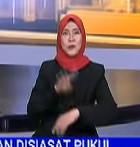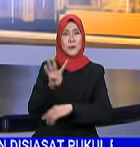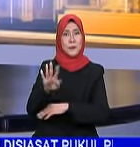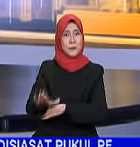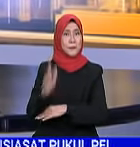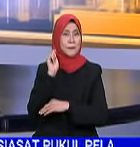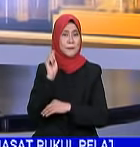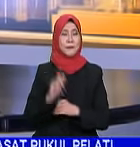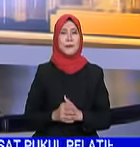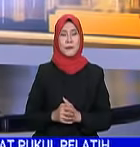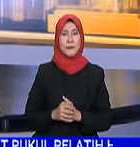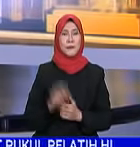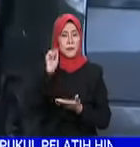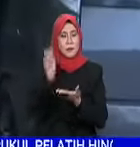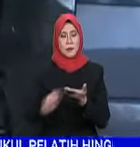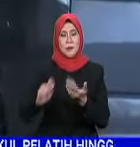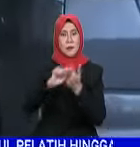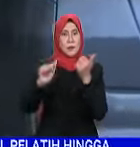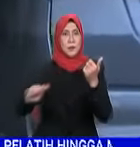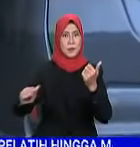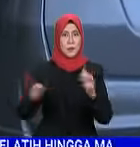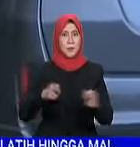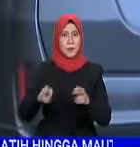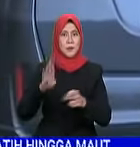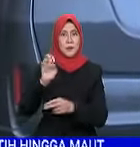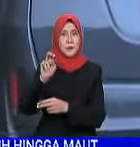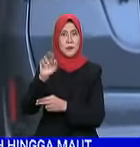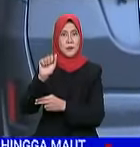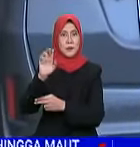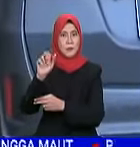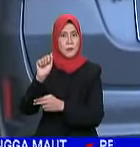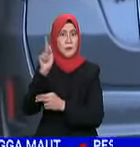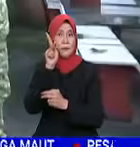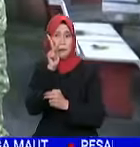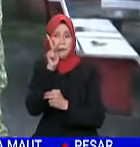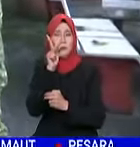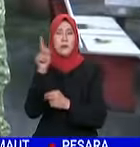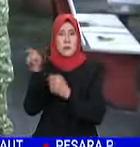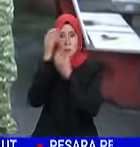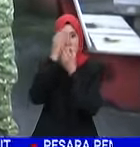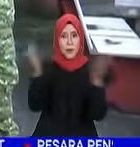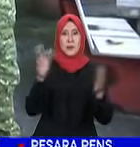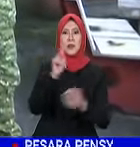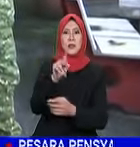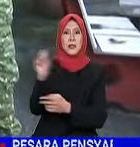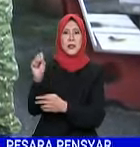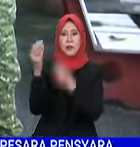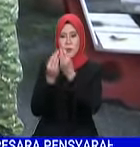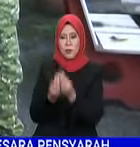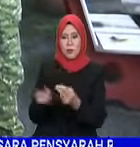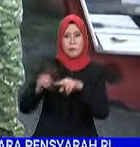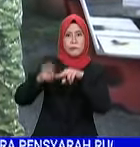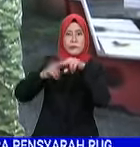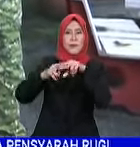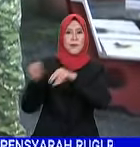4 petang. Sekretariat Jawatan Kuasa Perusahaan Bencana Negeri Kedah dalam pernyataan memaklumkan, daerah Kota Star mencatat jumlah penduduk